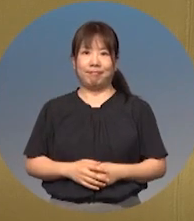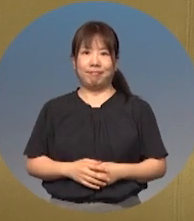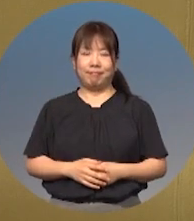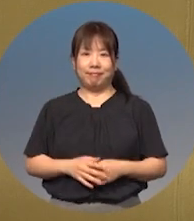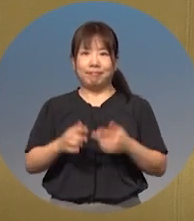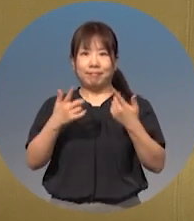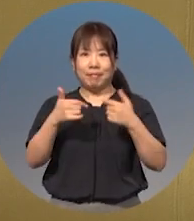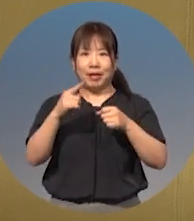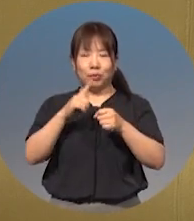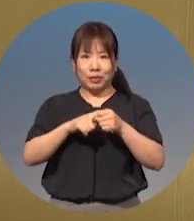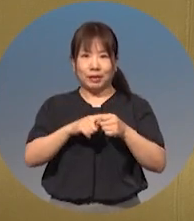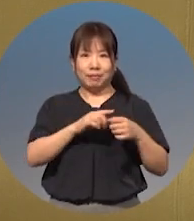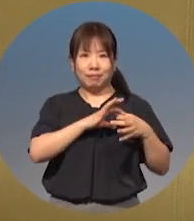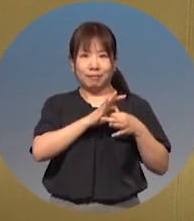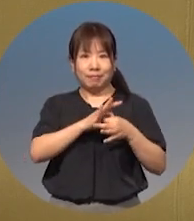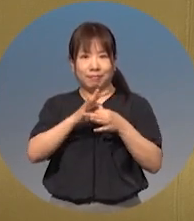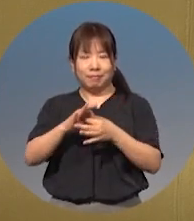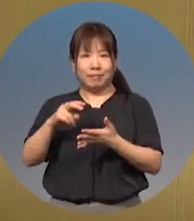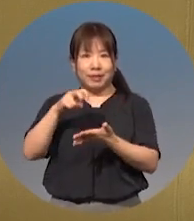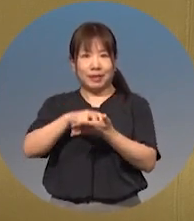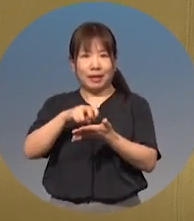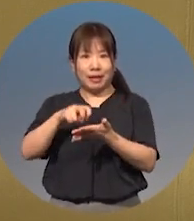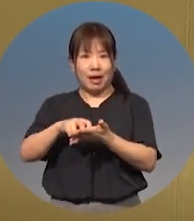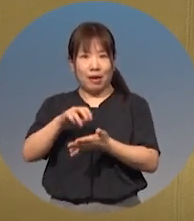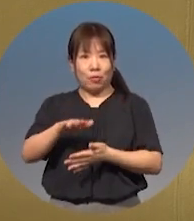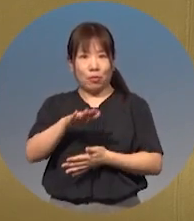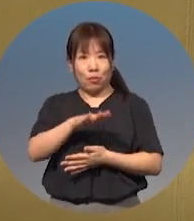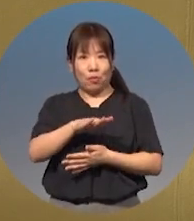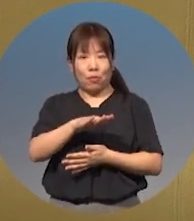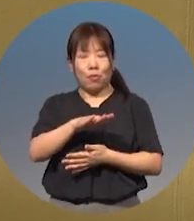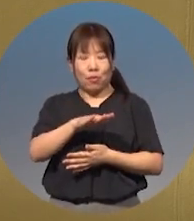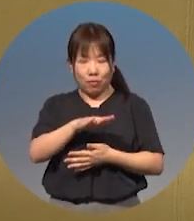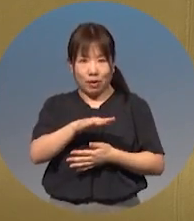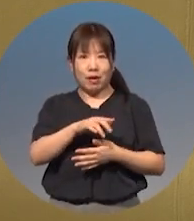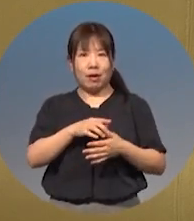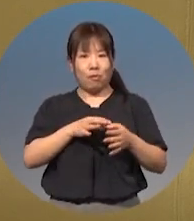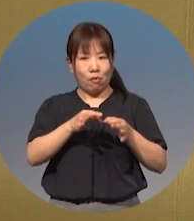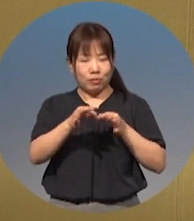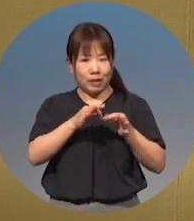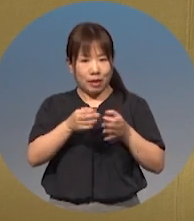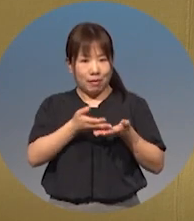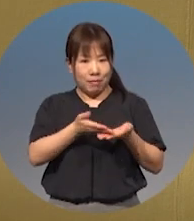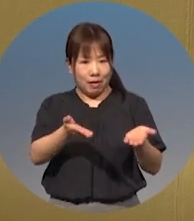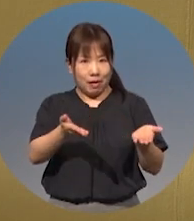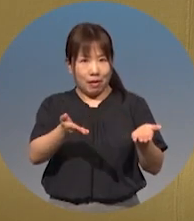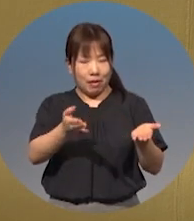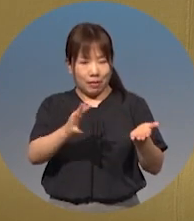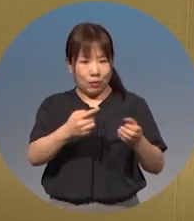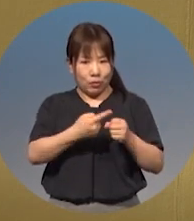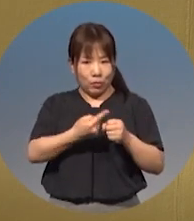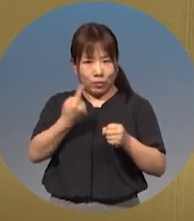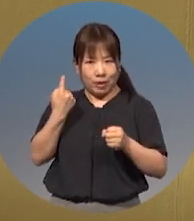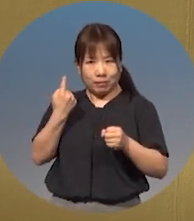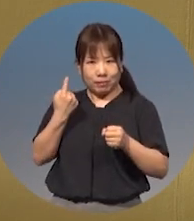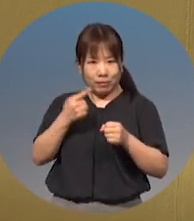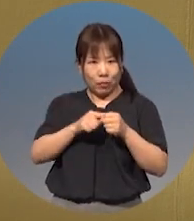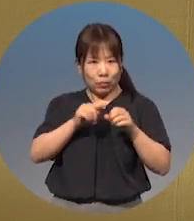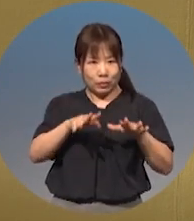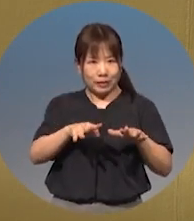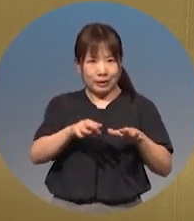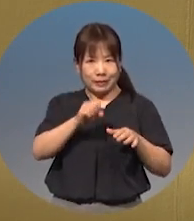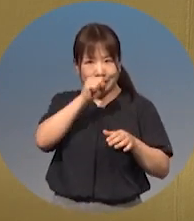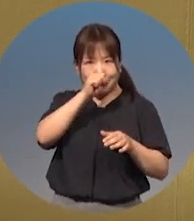は例えばお店出すにしても改善されてるんですよねお店の